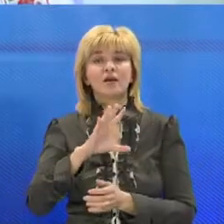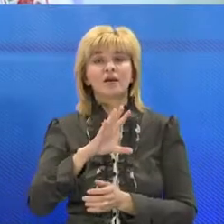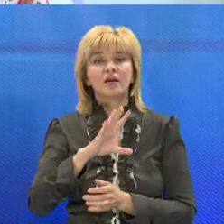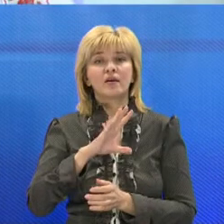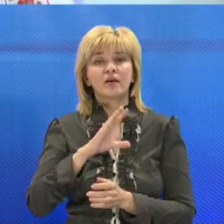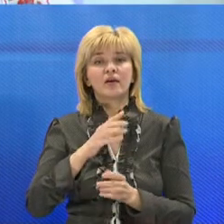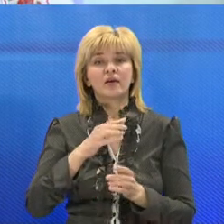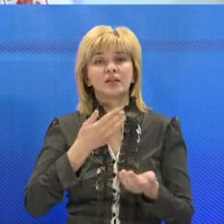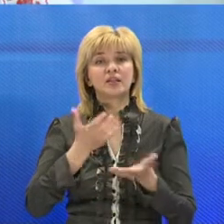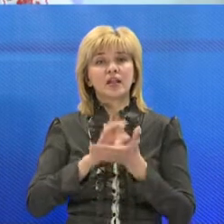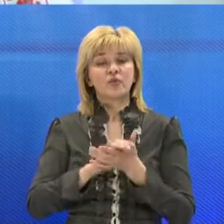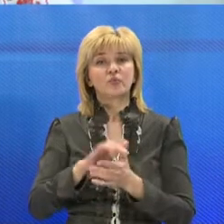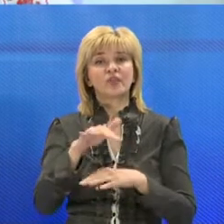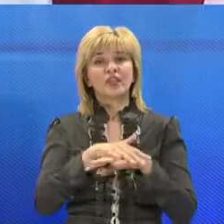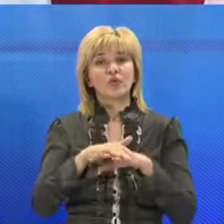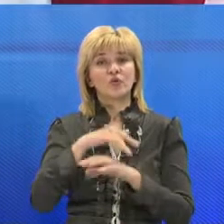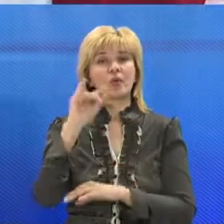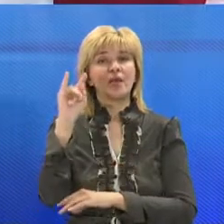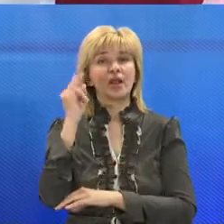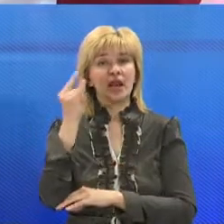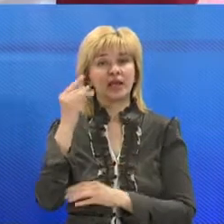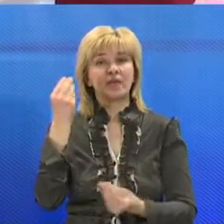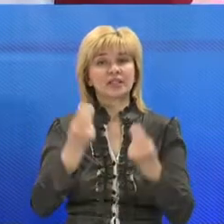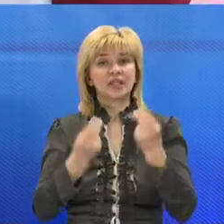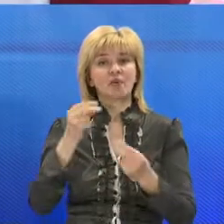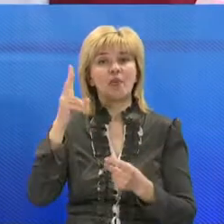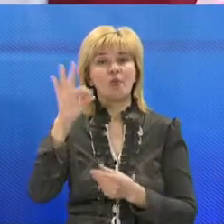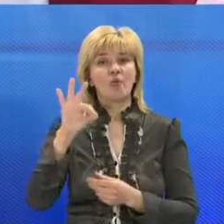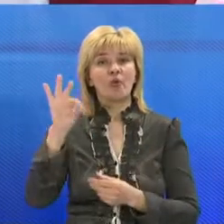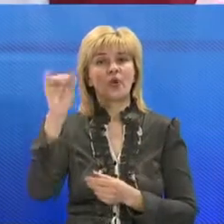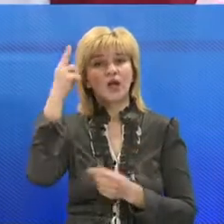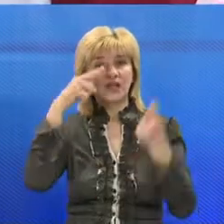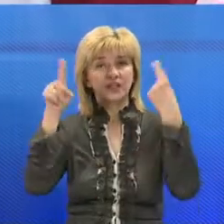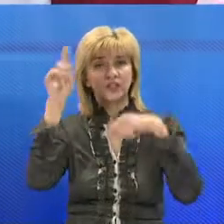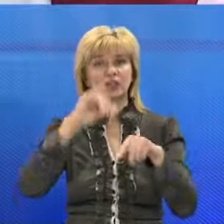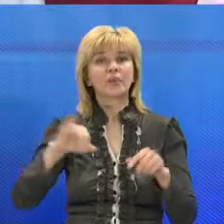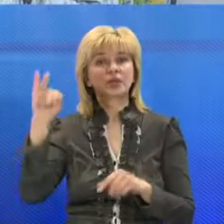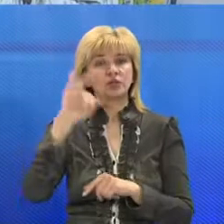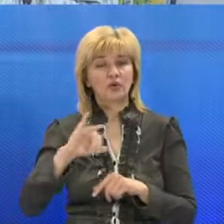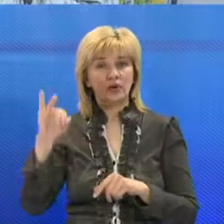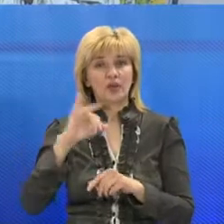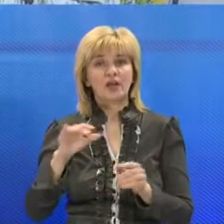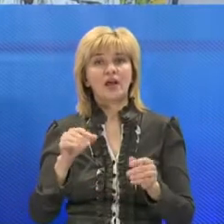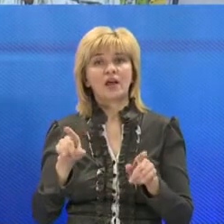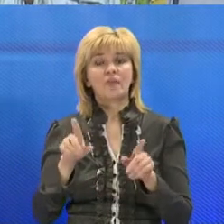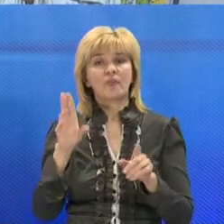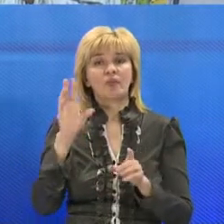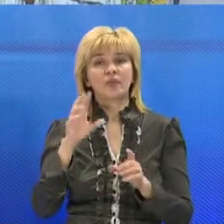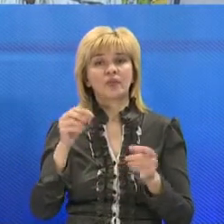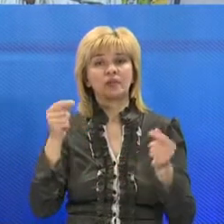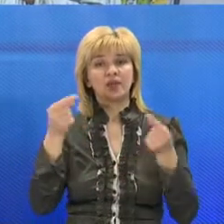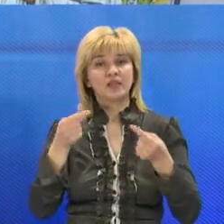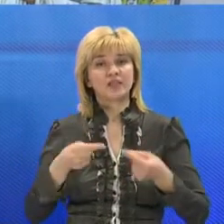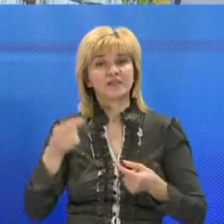с народными ляльками и цацками по мотивах казачных героев, а праз их с белорусской культурой и традициями. Тематичная импреза